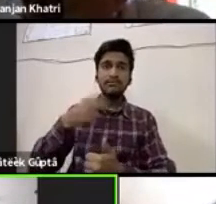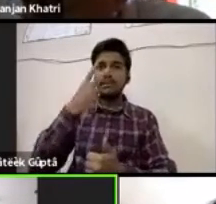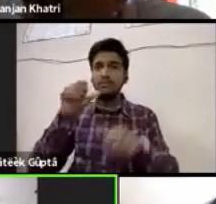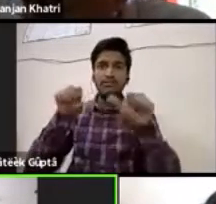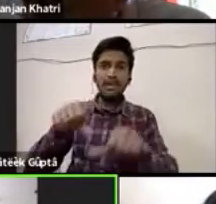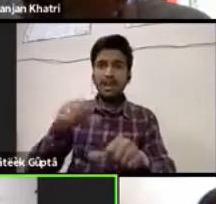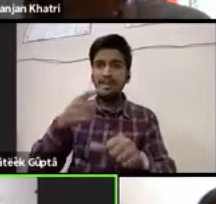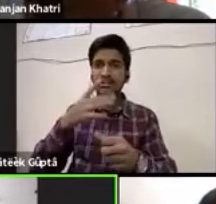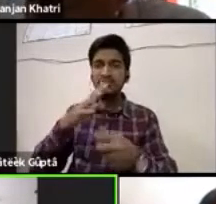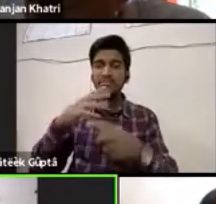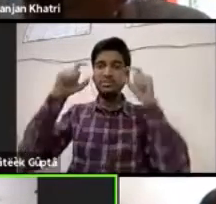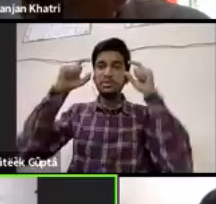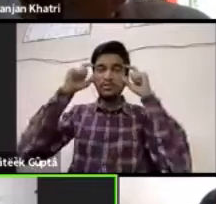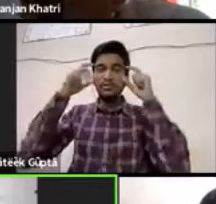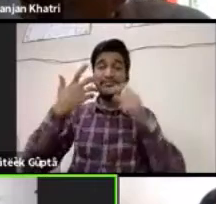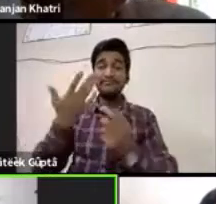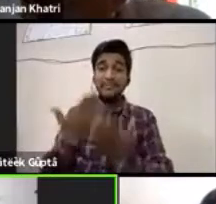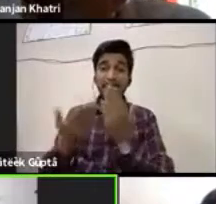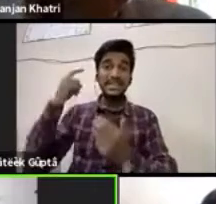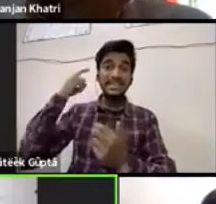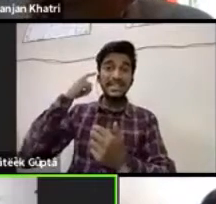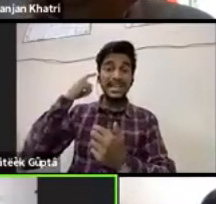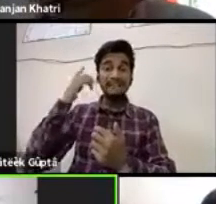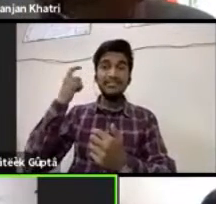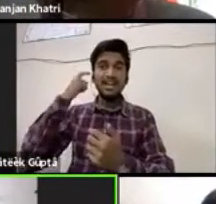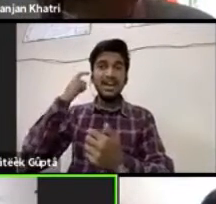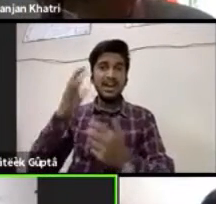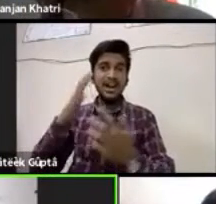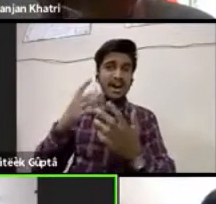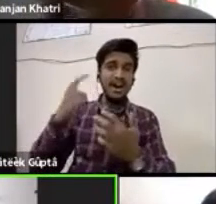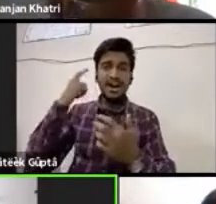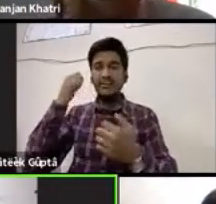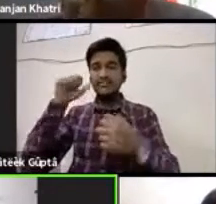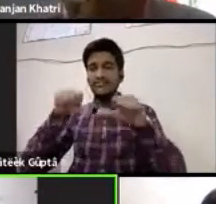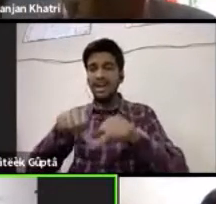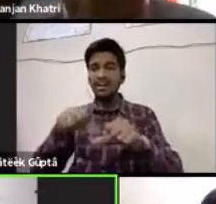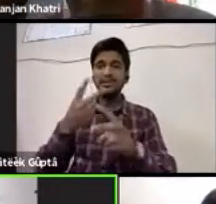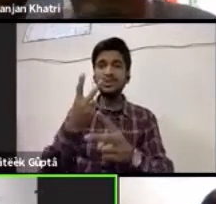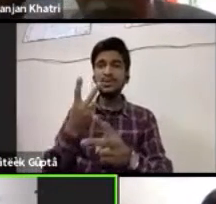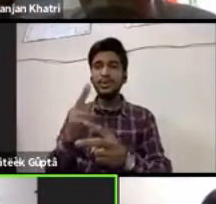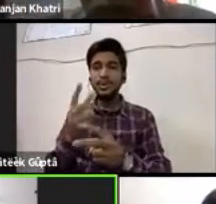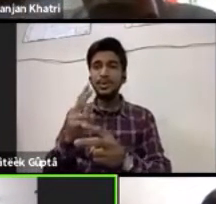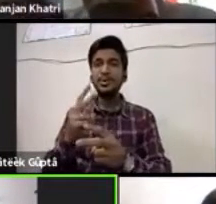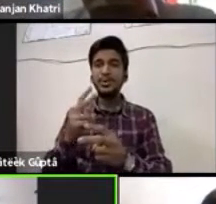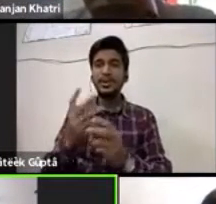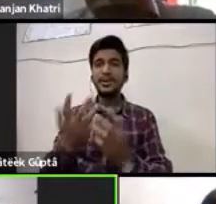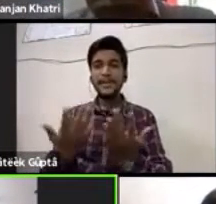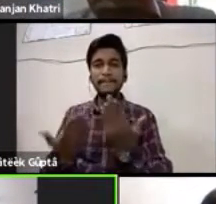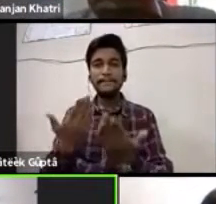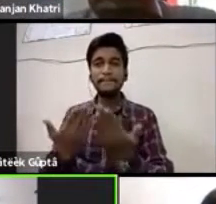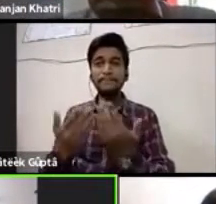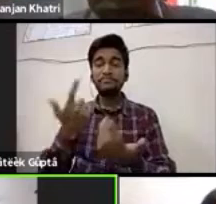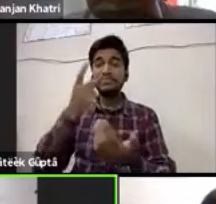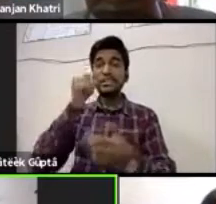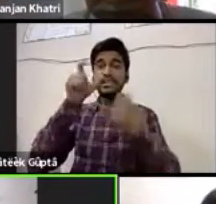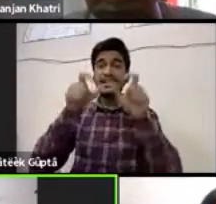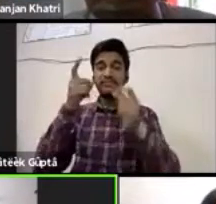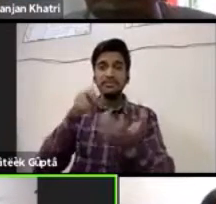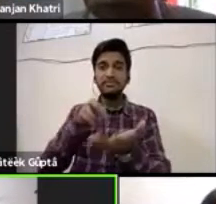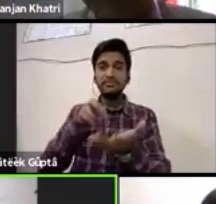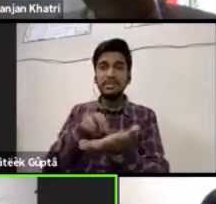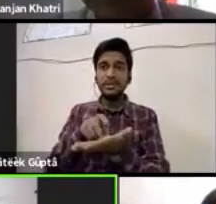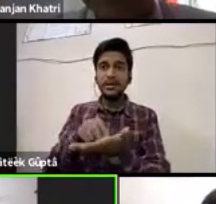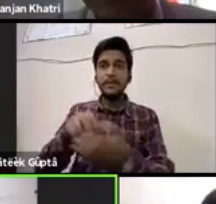सुनते हैं तो सब क्या सुनते हैं वो नहीं देख पाते, सुन पाते, तो कोई चल नहीं पाते, तो